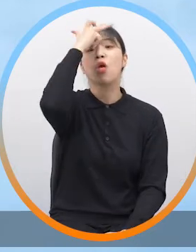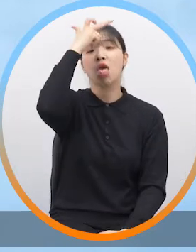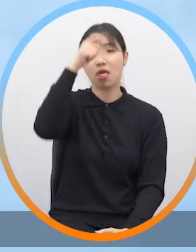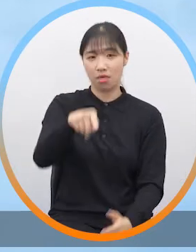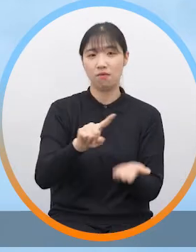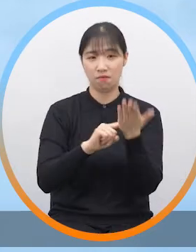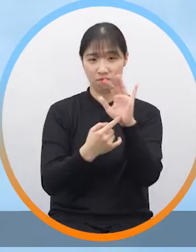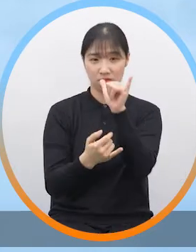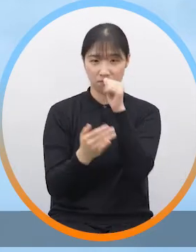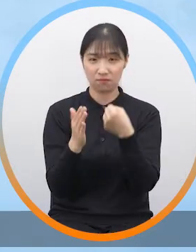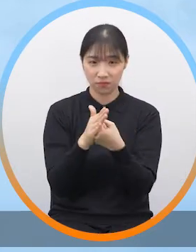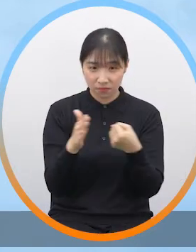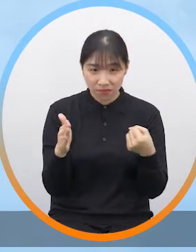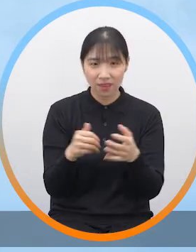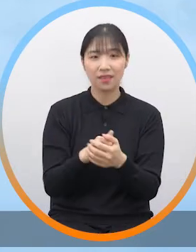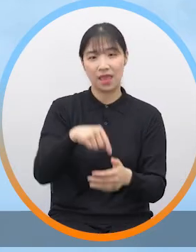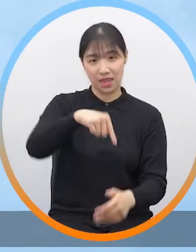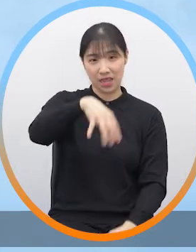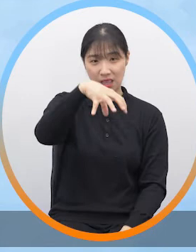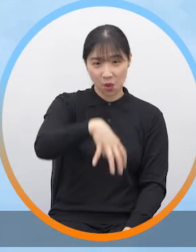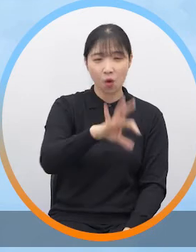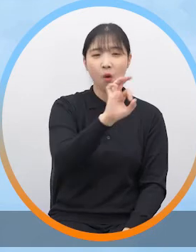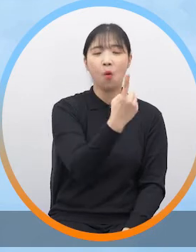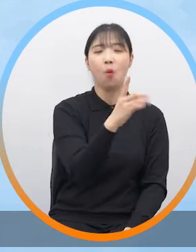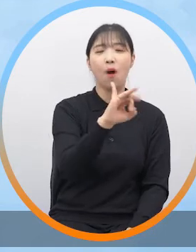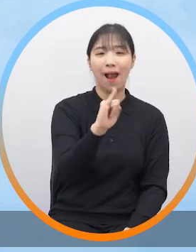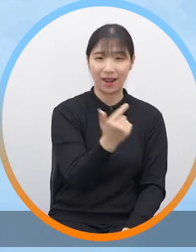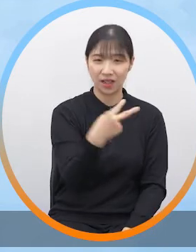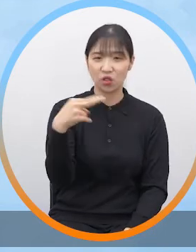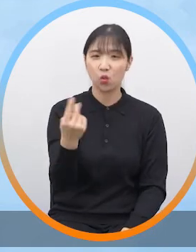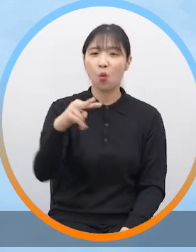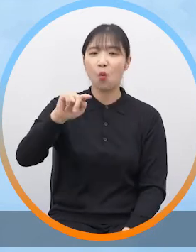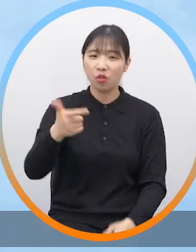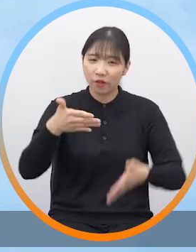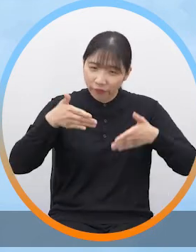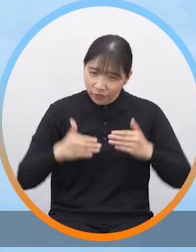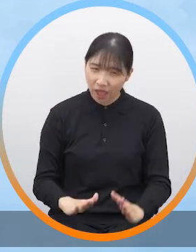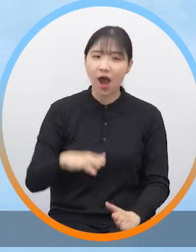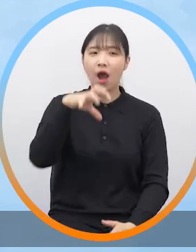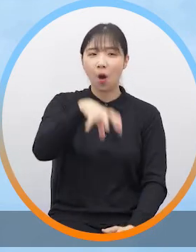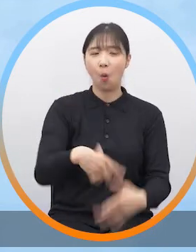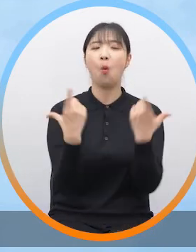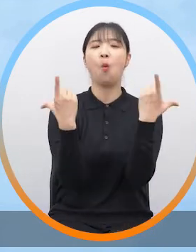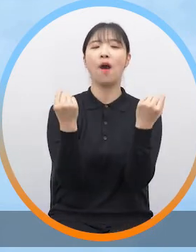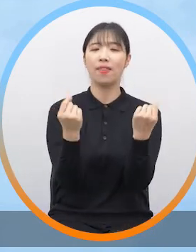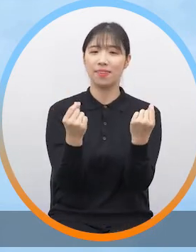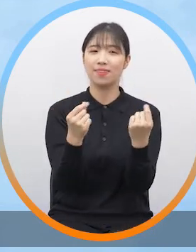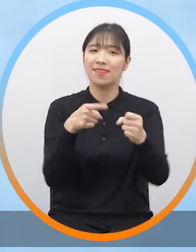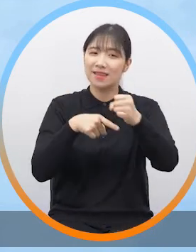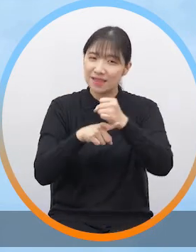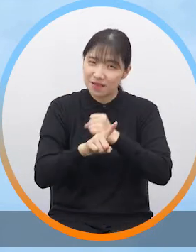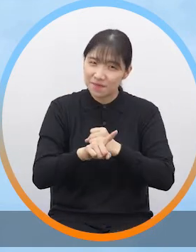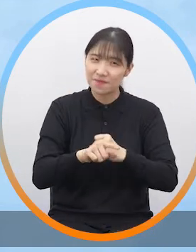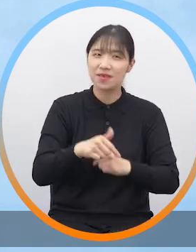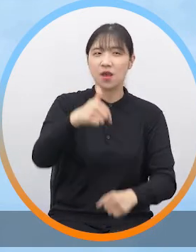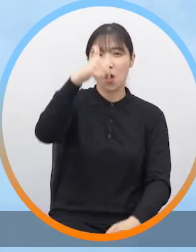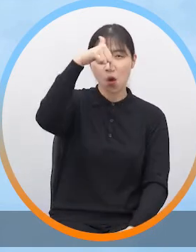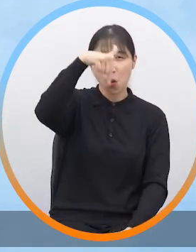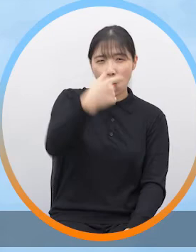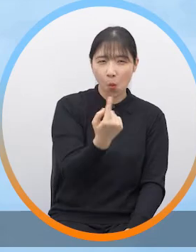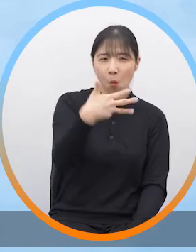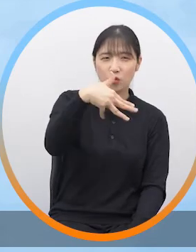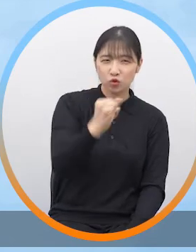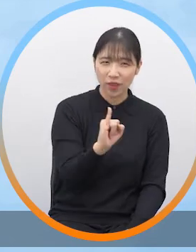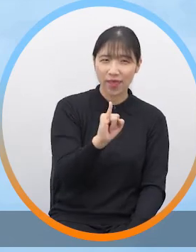말이에요. 그래서 이곳이 왕인과 도선이 태어났던 그런 곳이라는 의미로 고 최씨원이 새겨져 있지